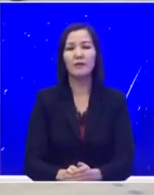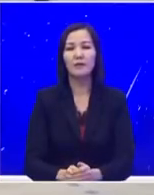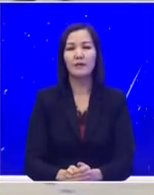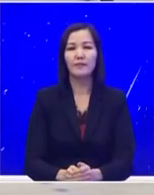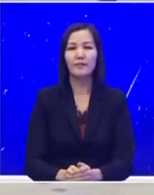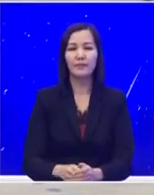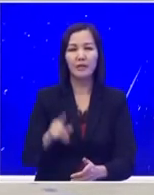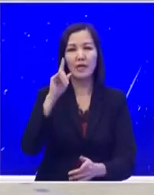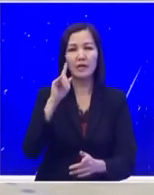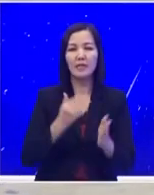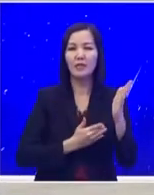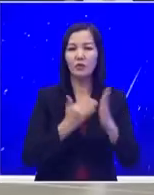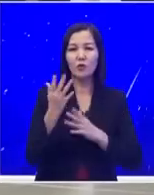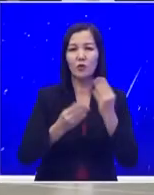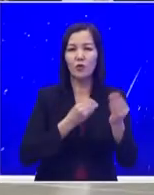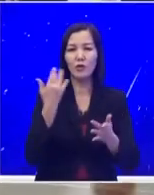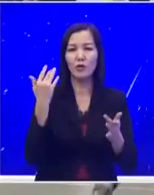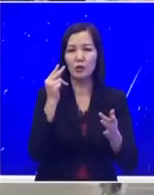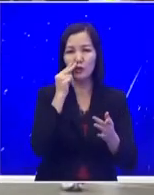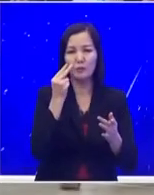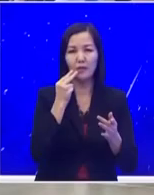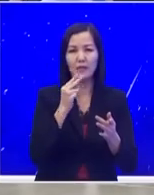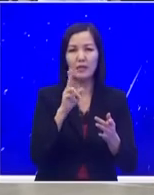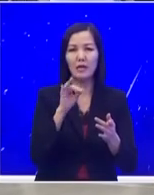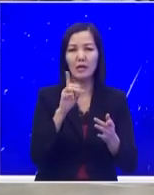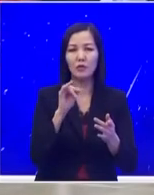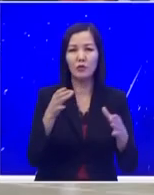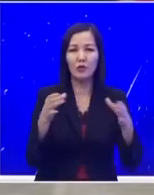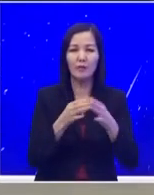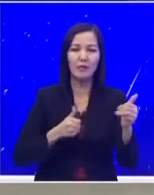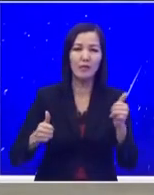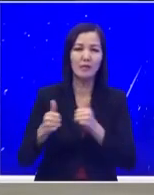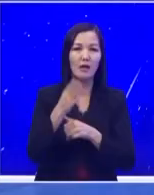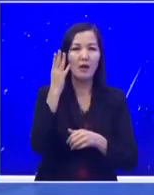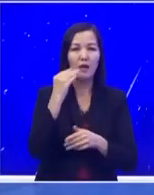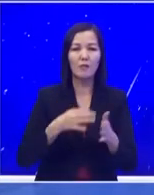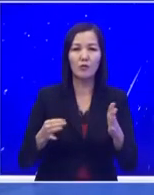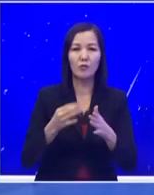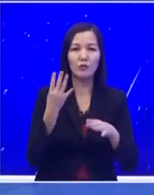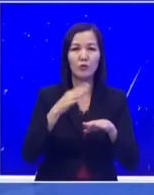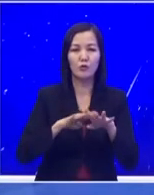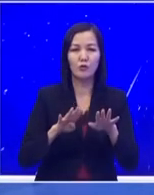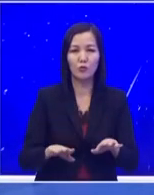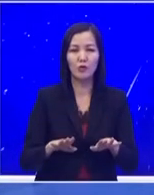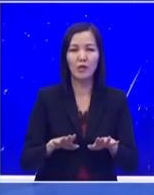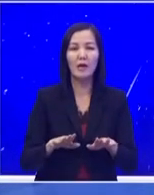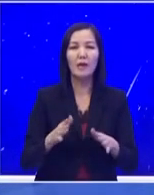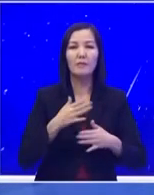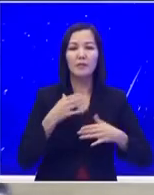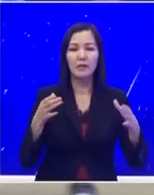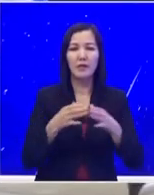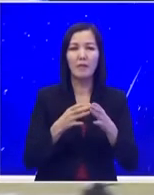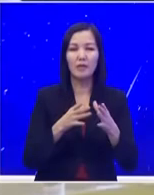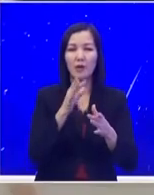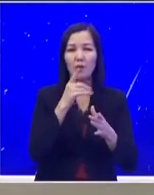Ел чемпионатының жоғары лигасында Шымкенттің Қазығұрт командасы топ бастап келеді. Алматы облысының құрамасы әзірге 4-ші сатыға орналасқан. Жерлестеріміз биылғы